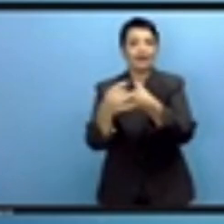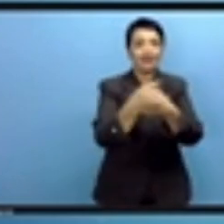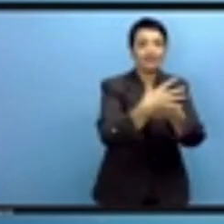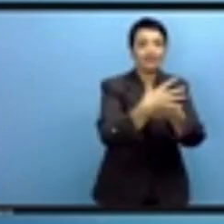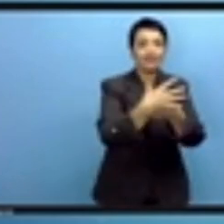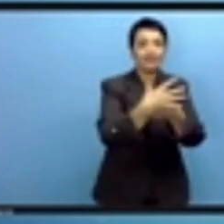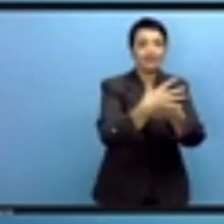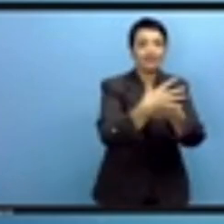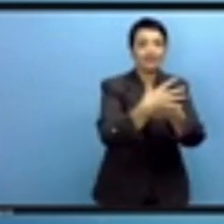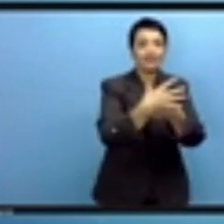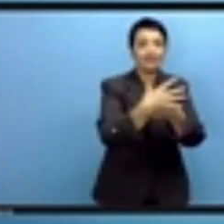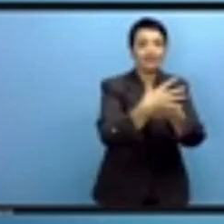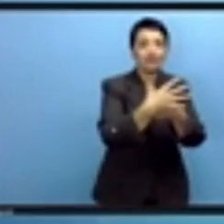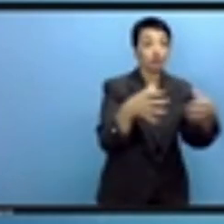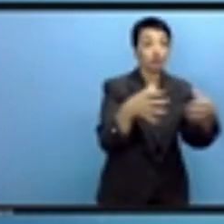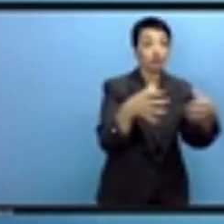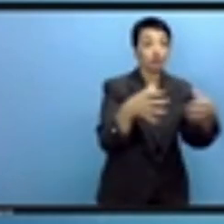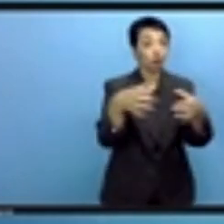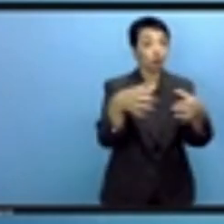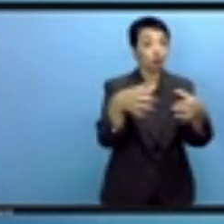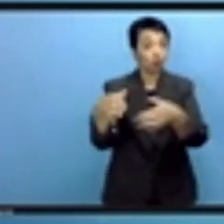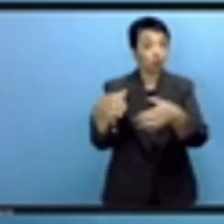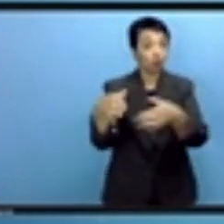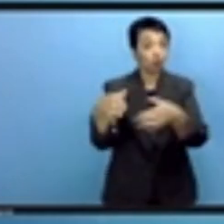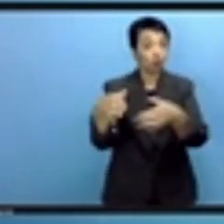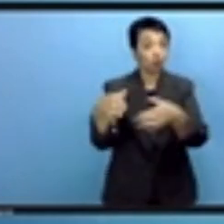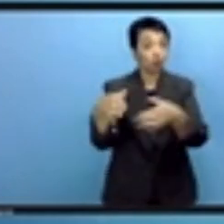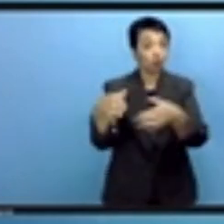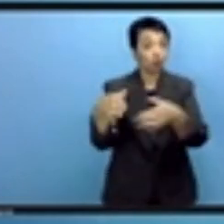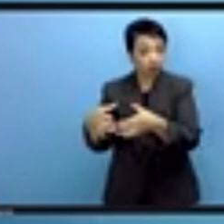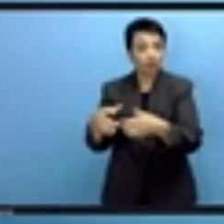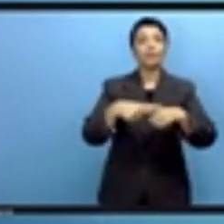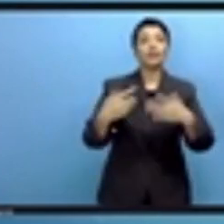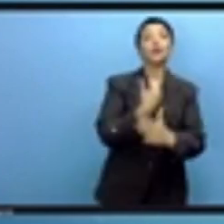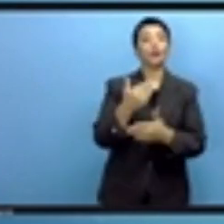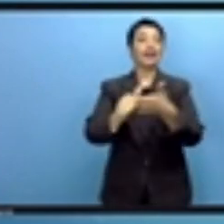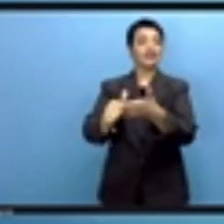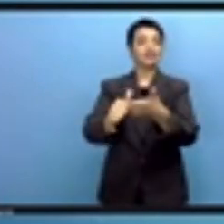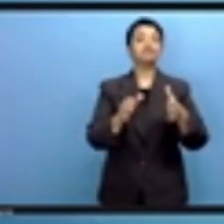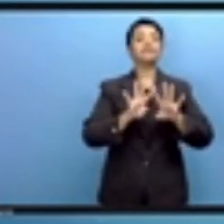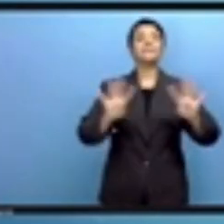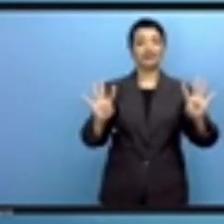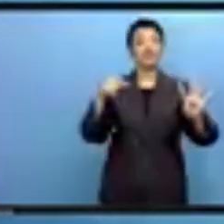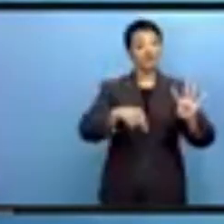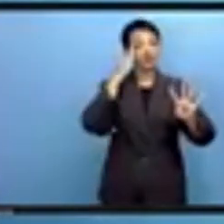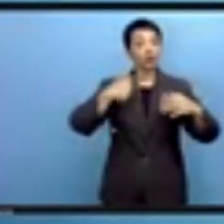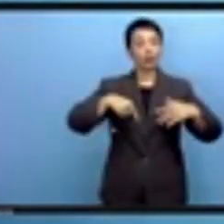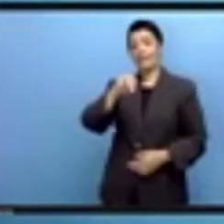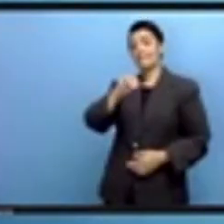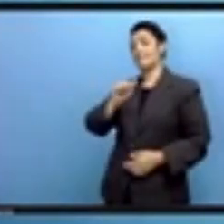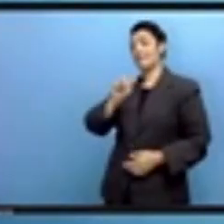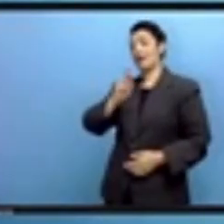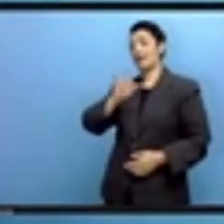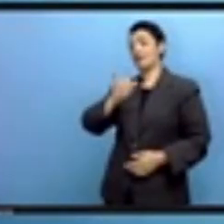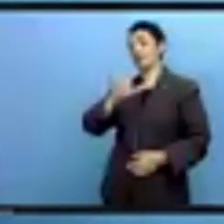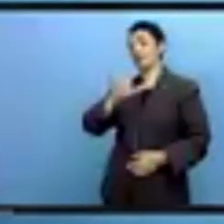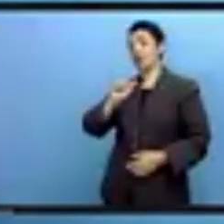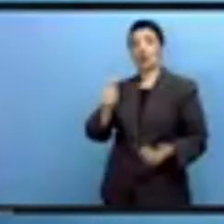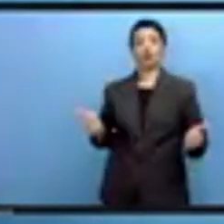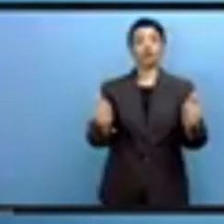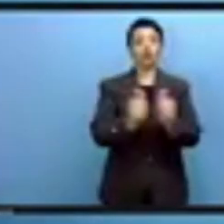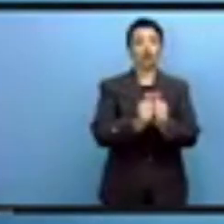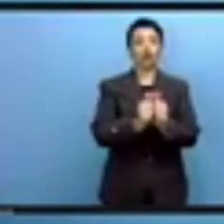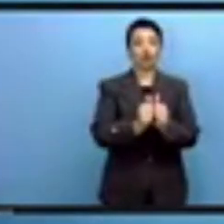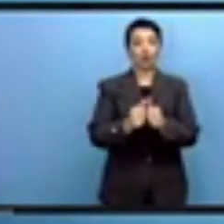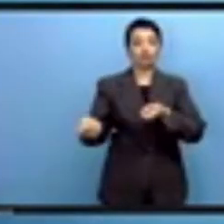及新的 IGF 的领导人等等这些事物，比如说 Winsurf、 Maria 他